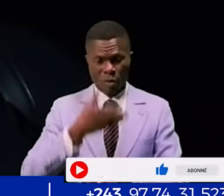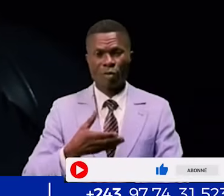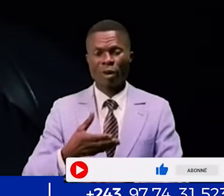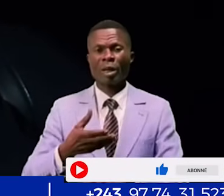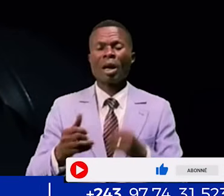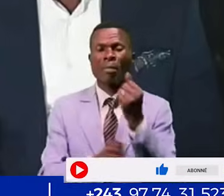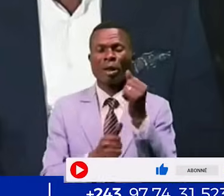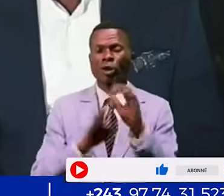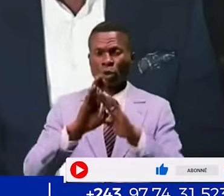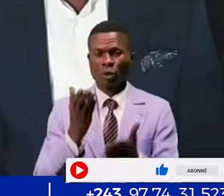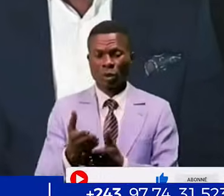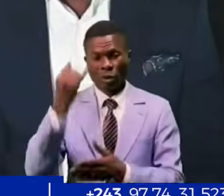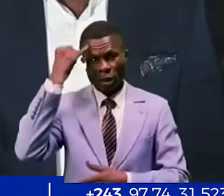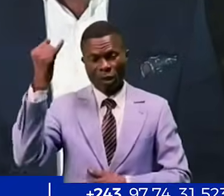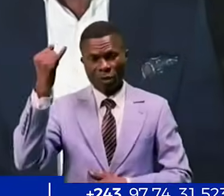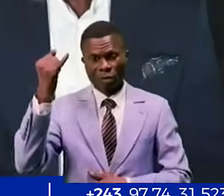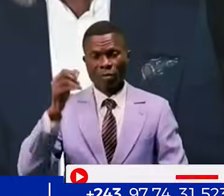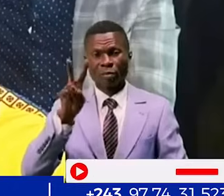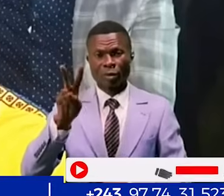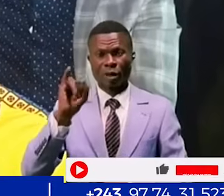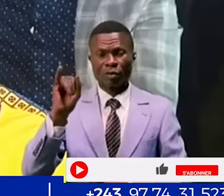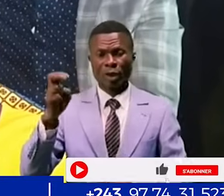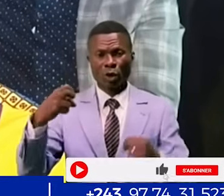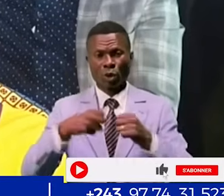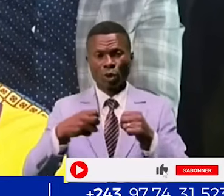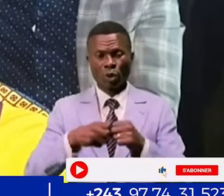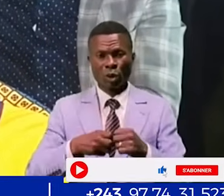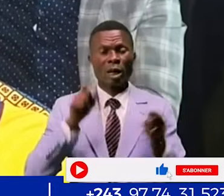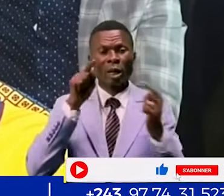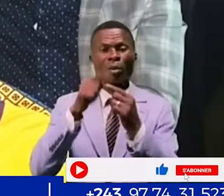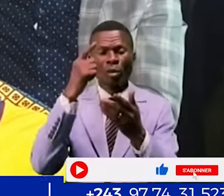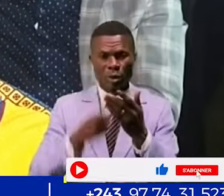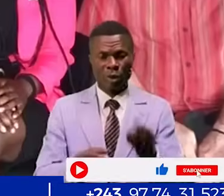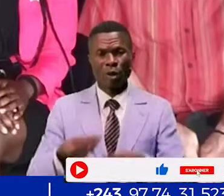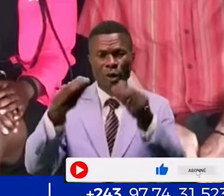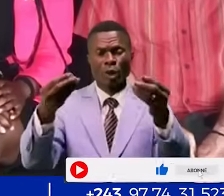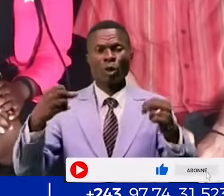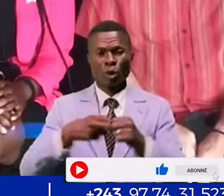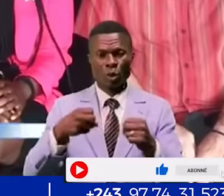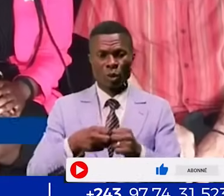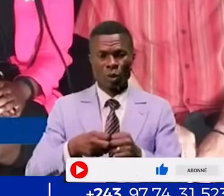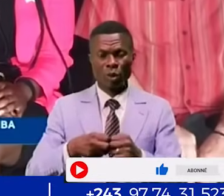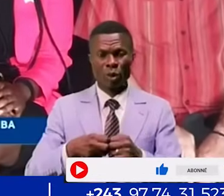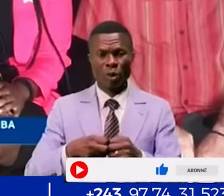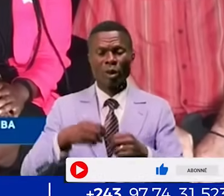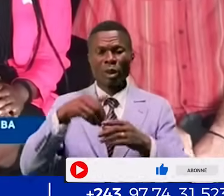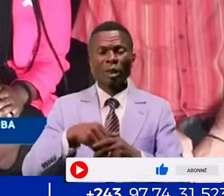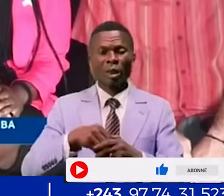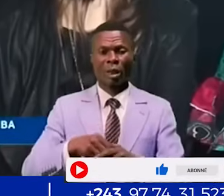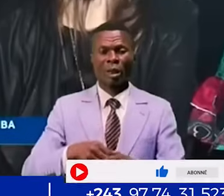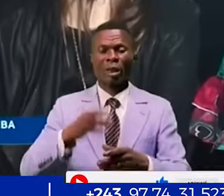leurs interlocuteurs. L'initiative Virunga Energy a pour objectif de fournir l'énergie hydroélectrique à